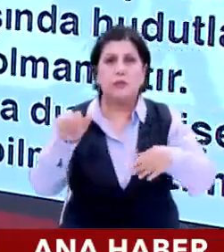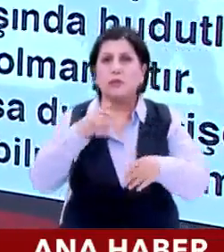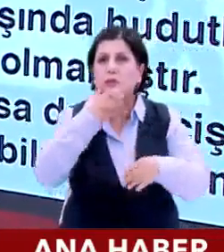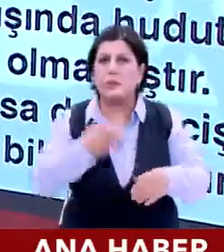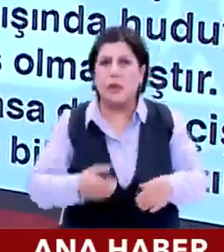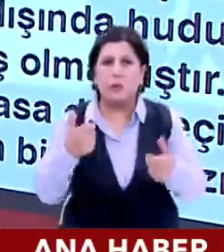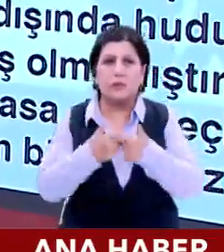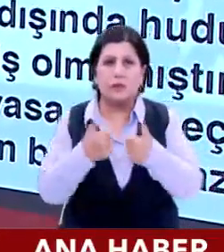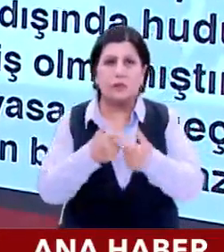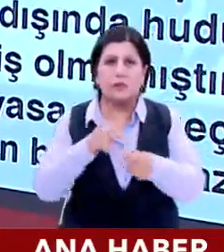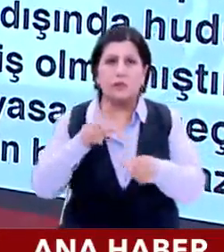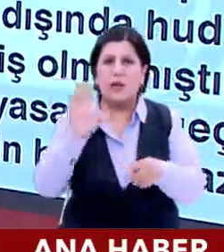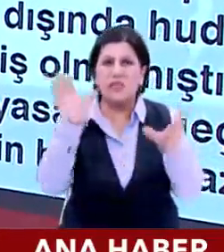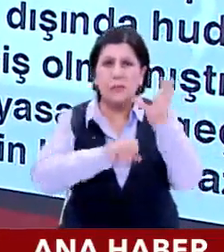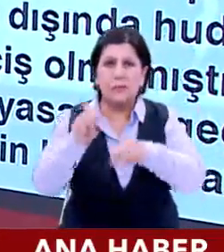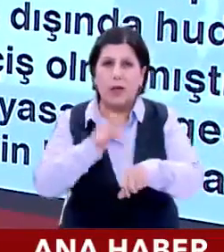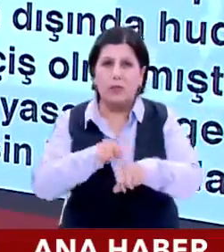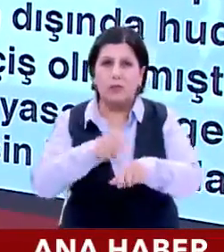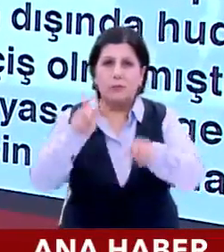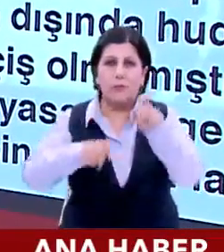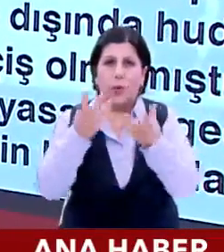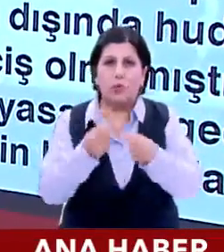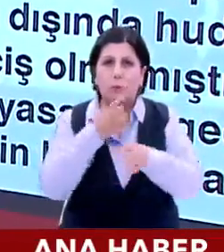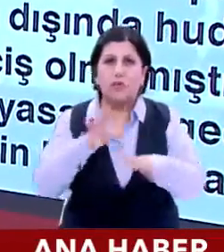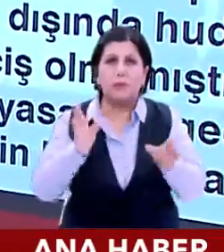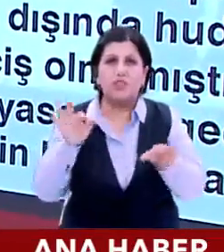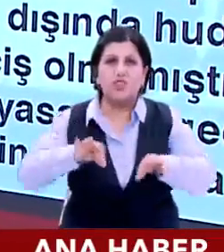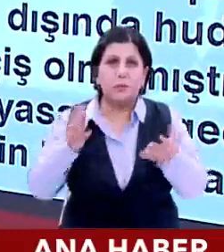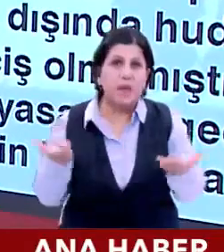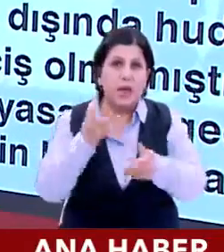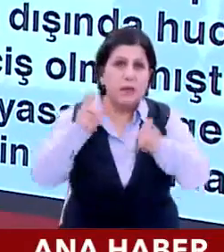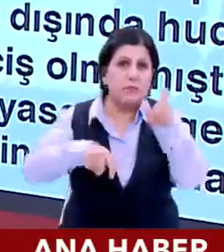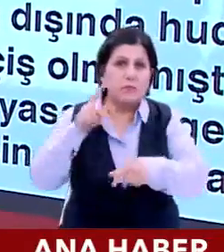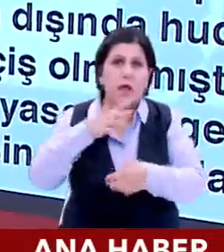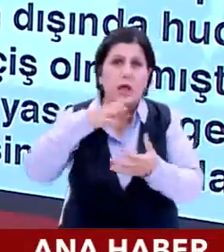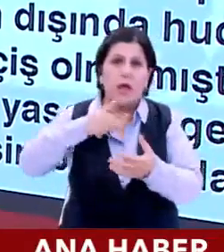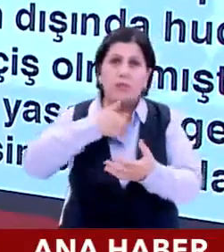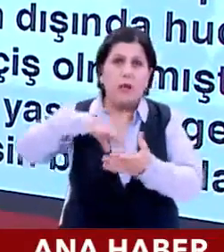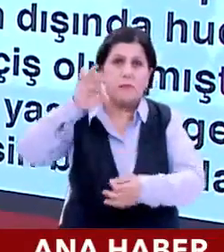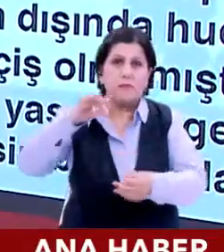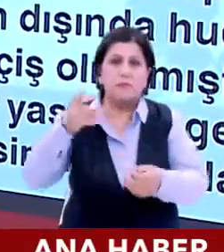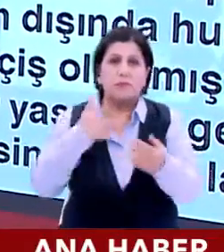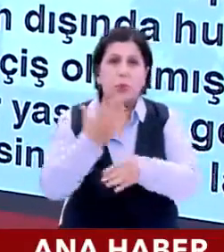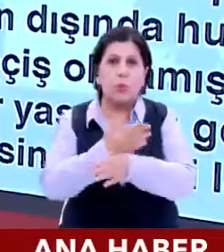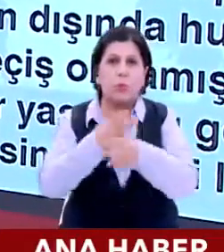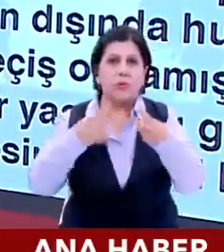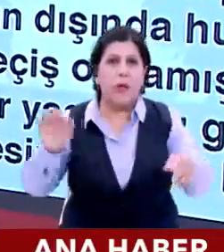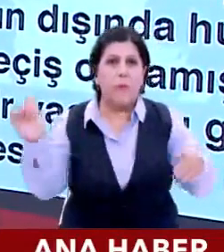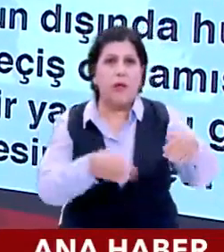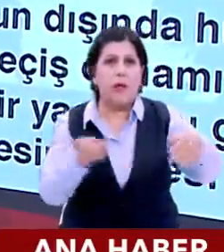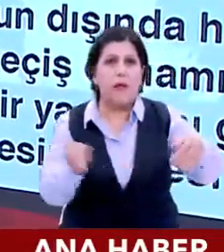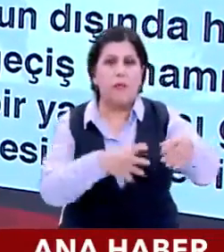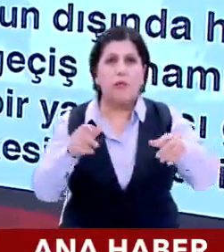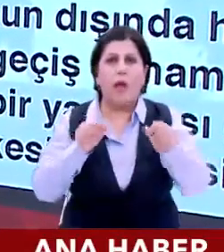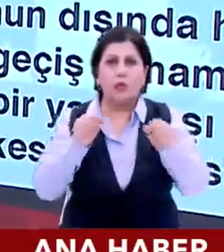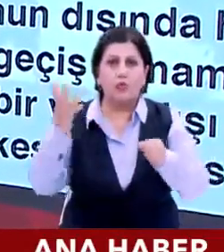Savaşçısı ya da istihbarat ajanı mı olduklarını bilmiyoruz kimdir Nehir belirsiz adamlar geliyorlar giriyorlar ülkemize diyorlar Bu